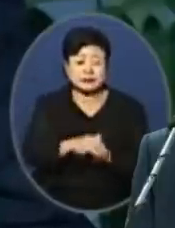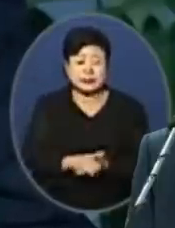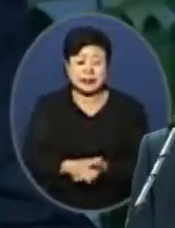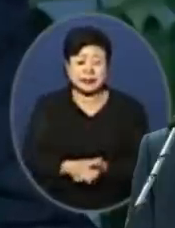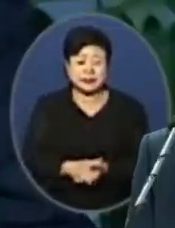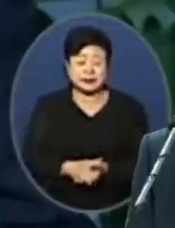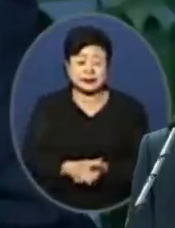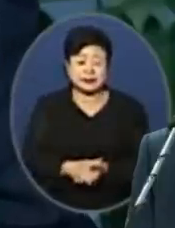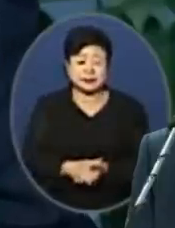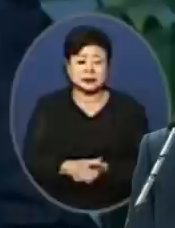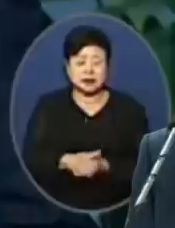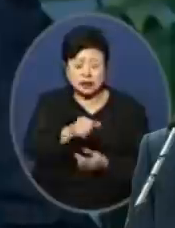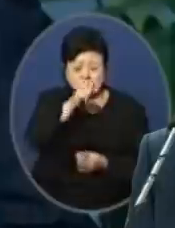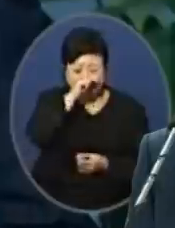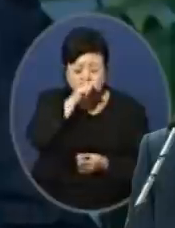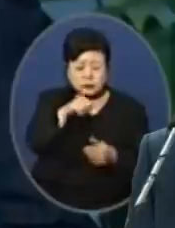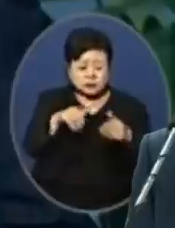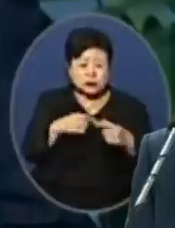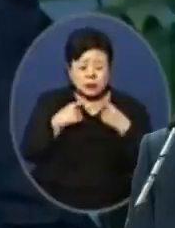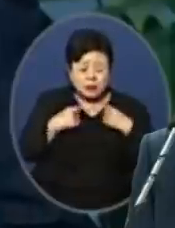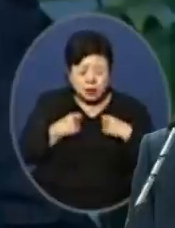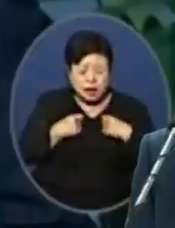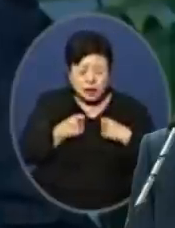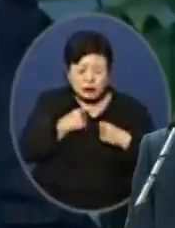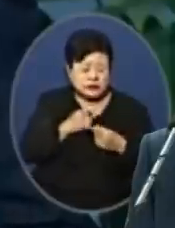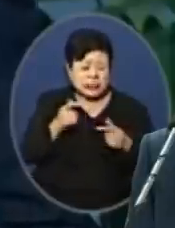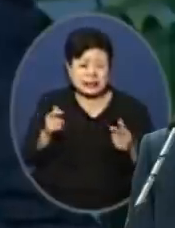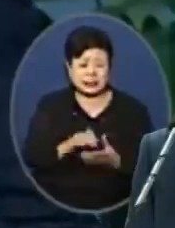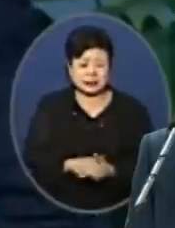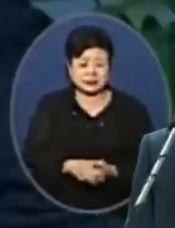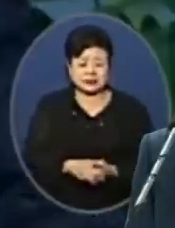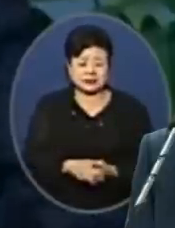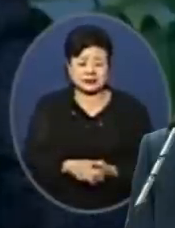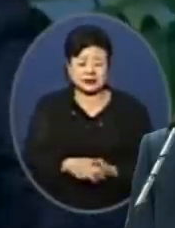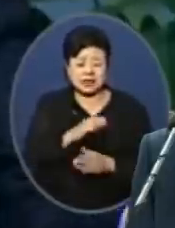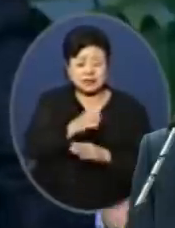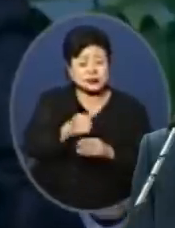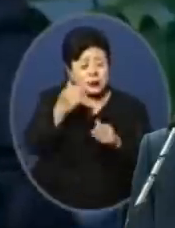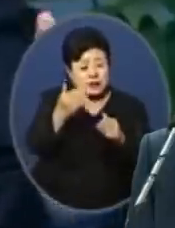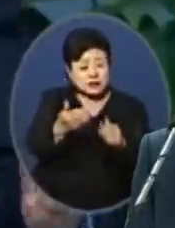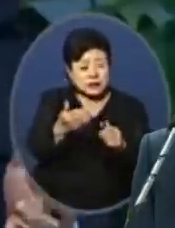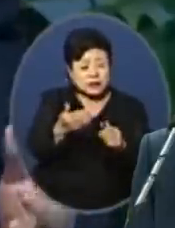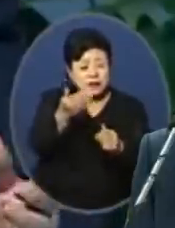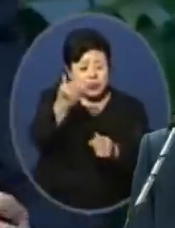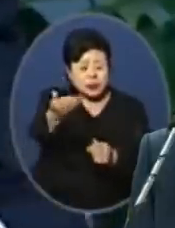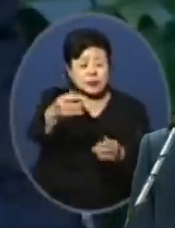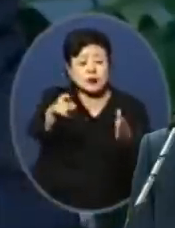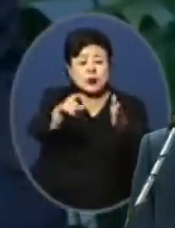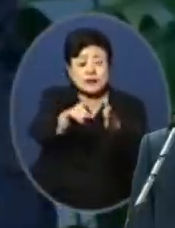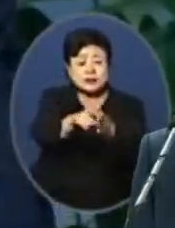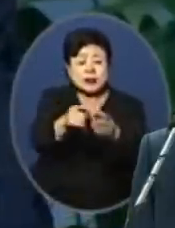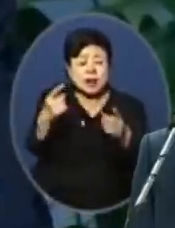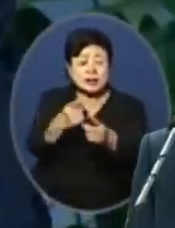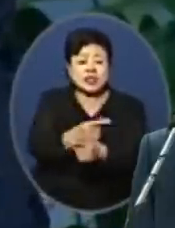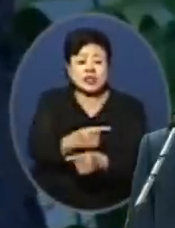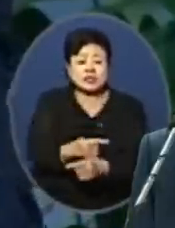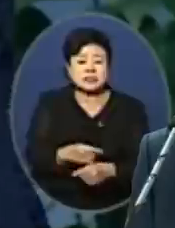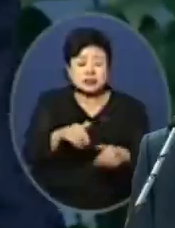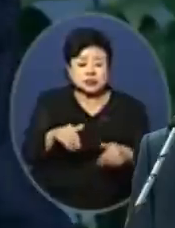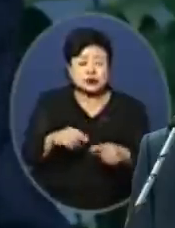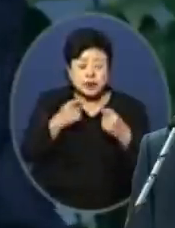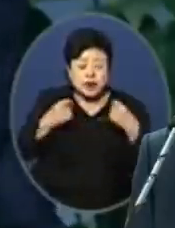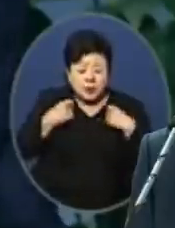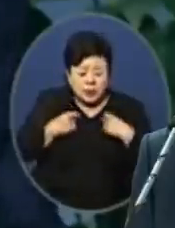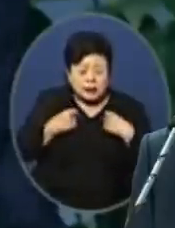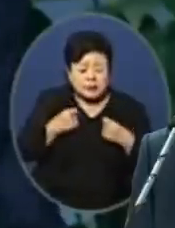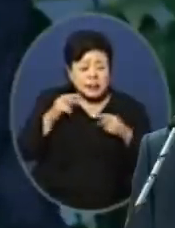것입니다. 종으로 멍에를 매는 것을 원치 않습니다. 그리스도께서 여러분을 위하여 대신 종의 멍에를 매었기